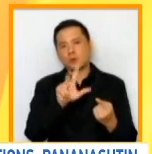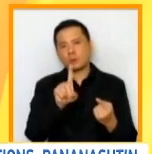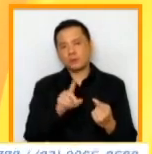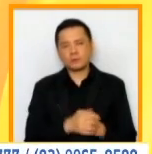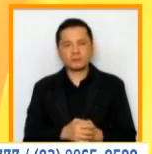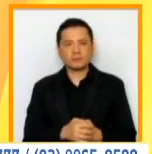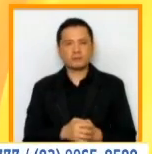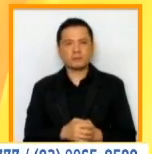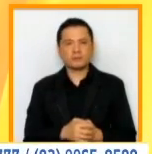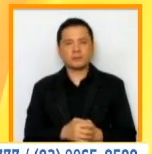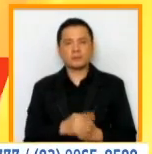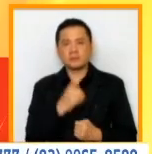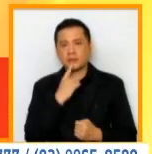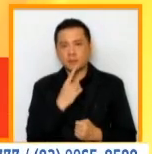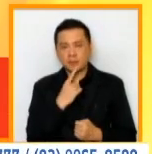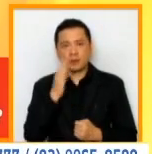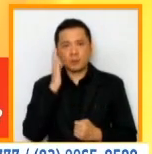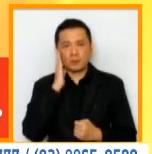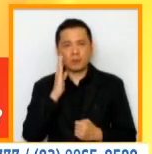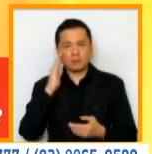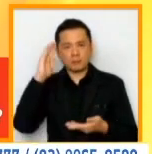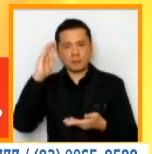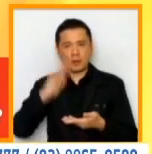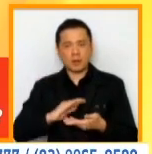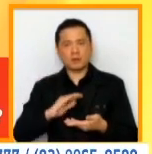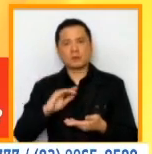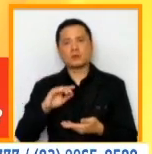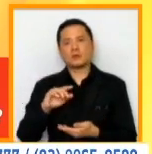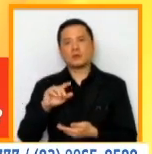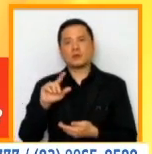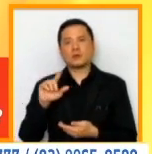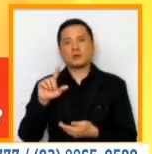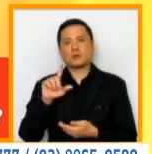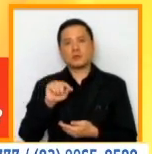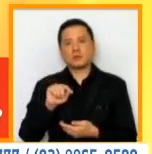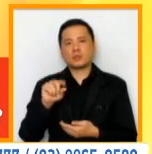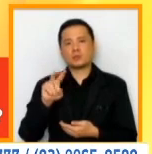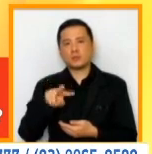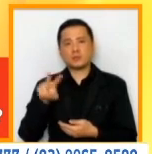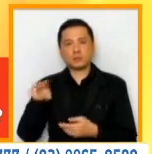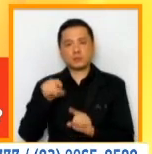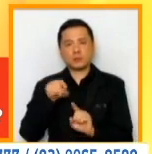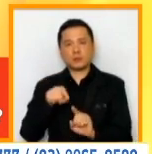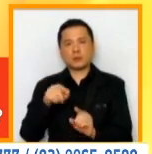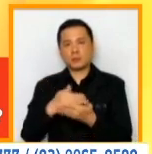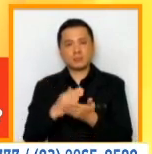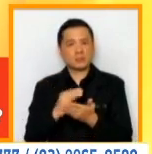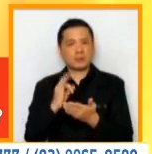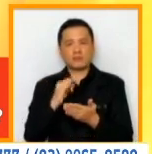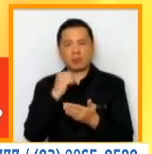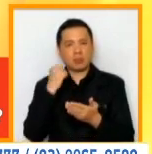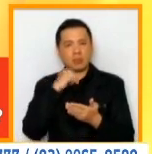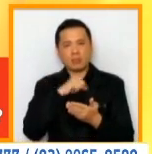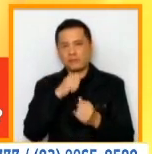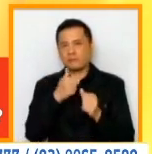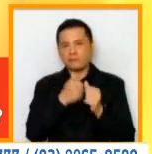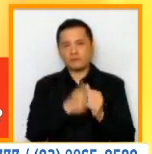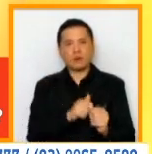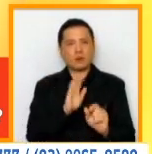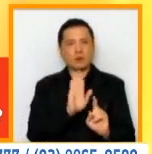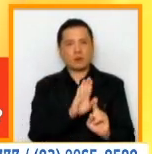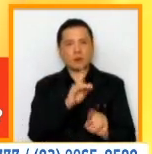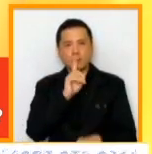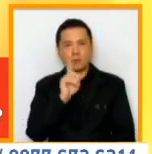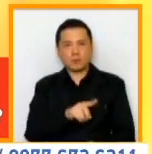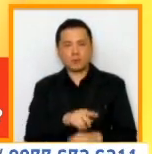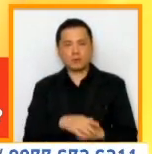ang 2022 budget ng COMELEC kapag hindi ito sinunod. Sa akin siguro bilangin yung naapektuhan ng